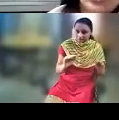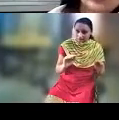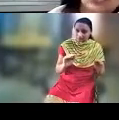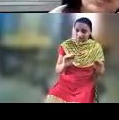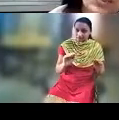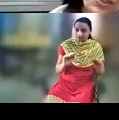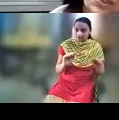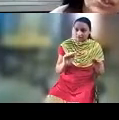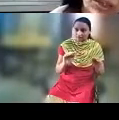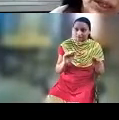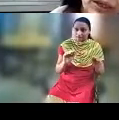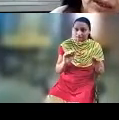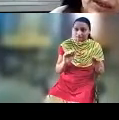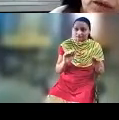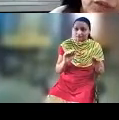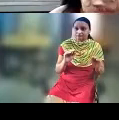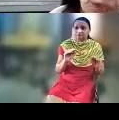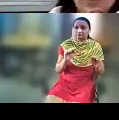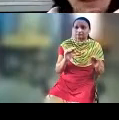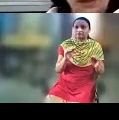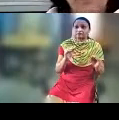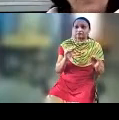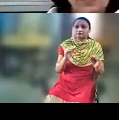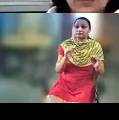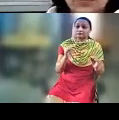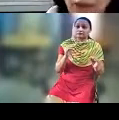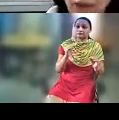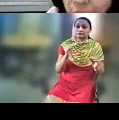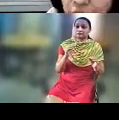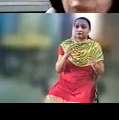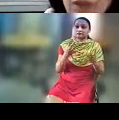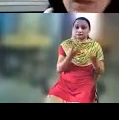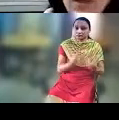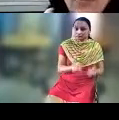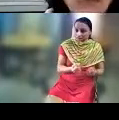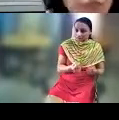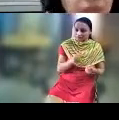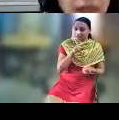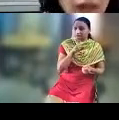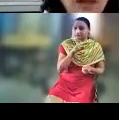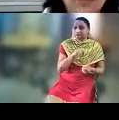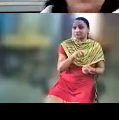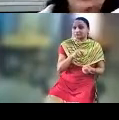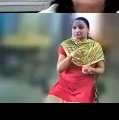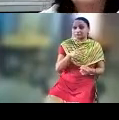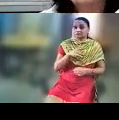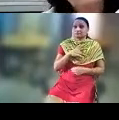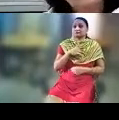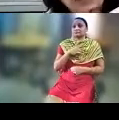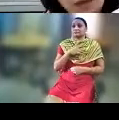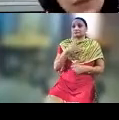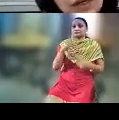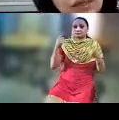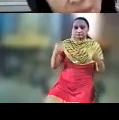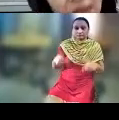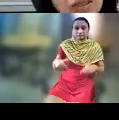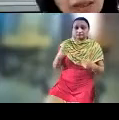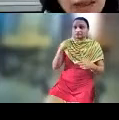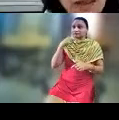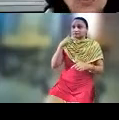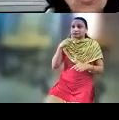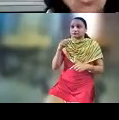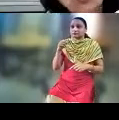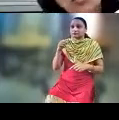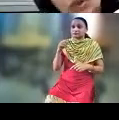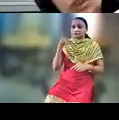बच्चे के जो भी जिस चीज की आवश्यकता है, इमोशनल, फिजिकल, उसको माता पिता समझ